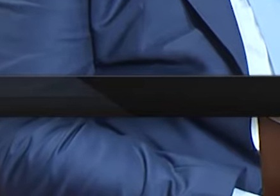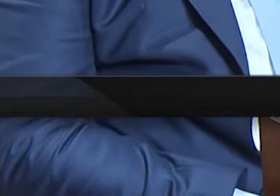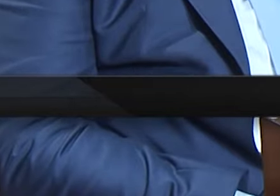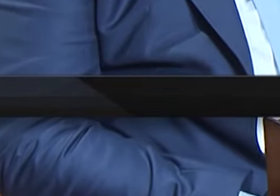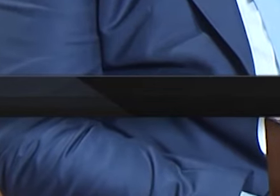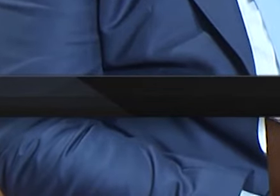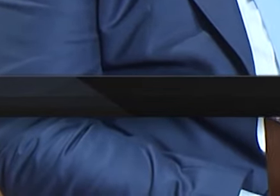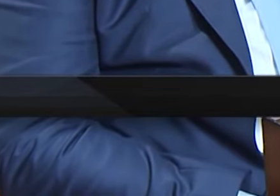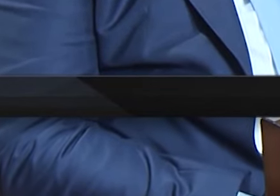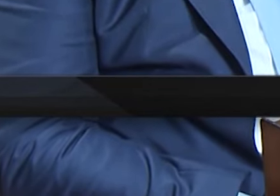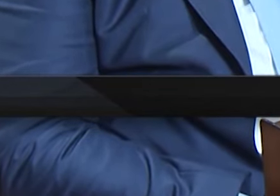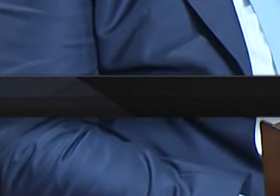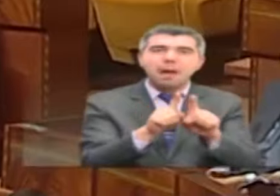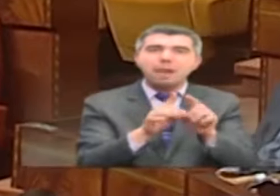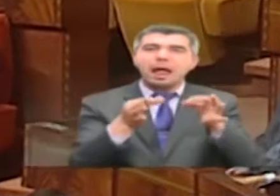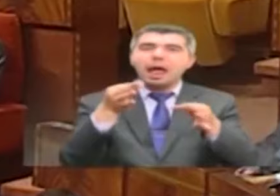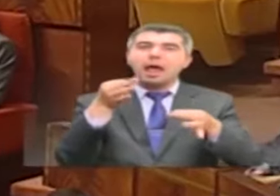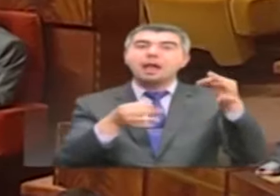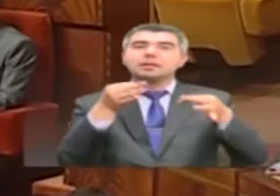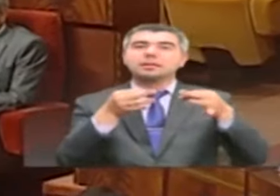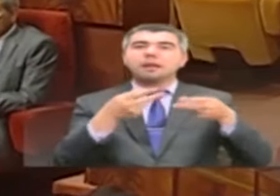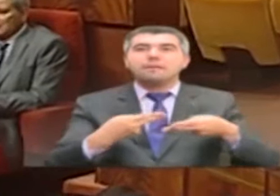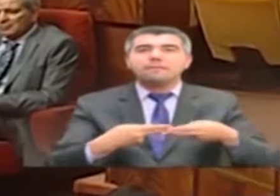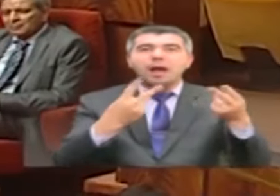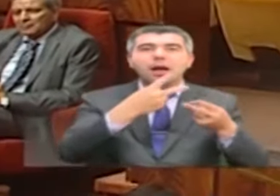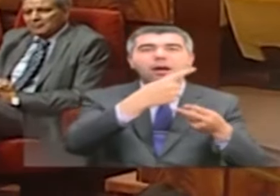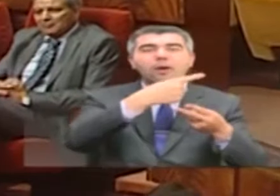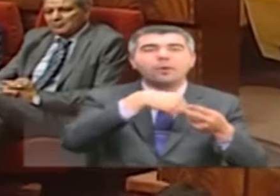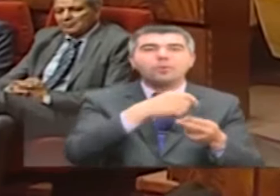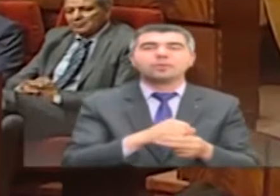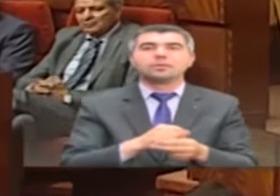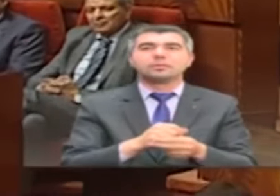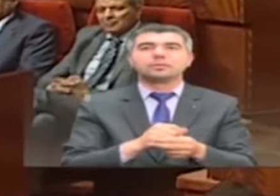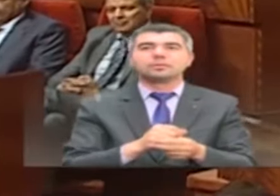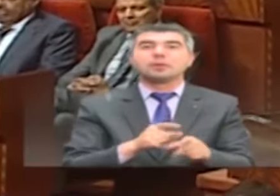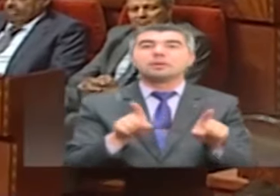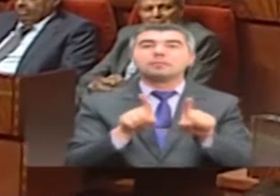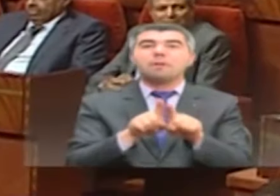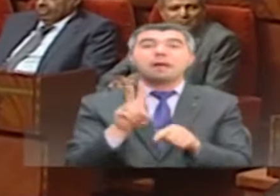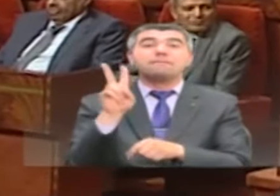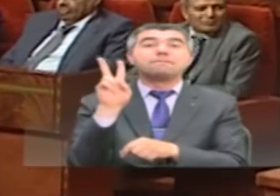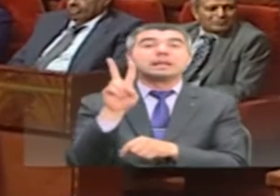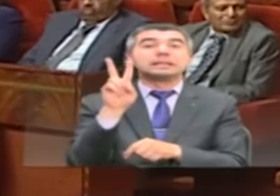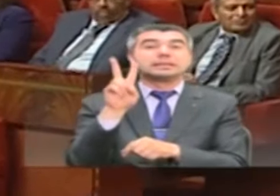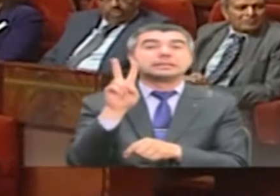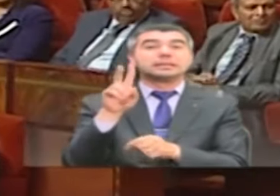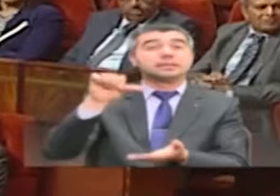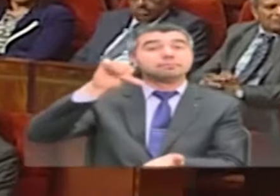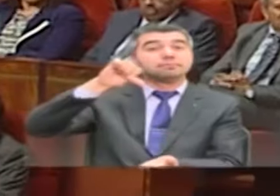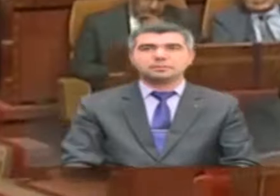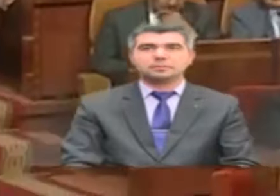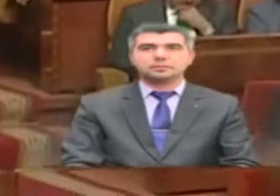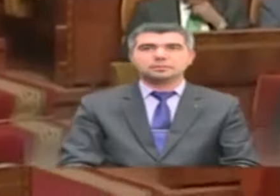ان اعلن مساندته النقديه للحكومه الجديده فيما مالت فرق الاغربي الى مسانده